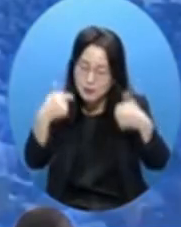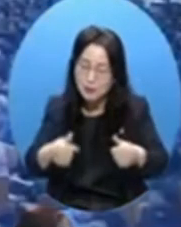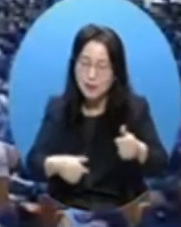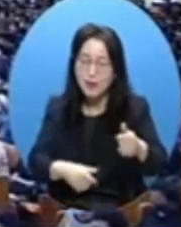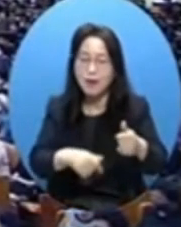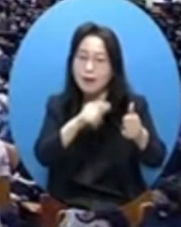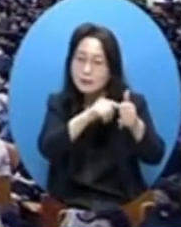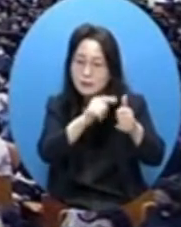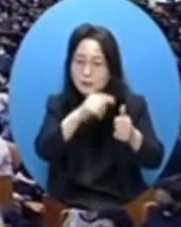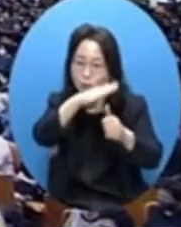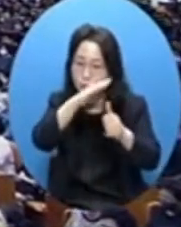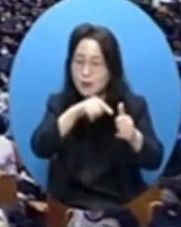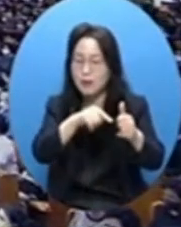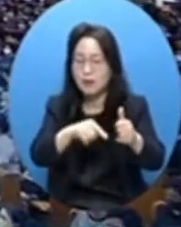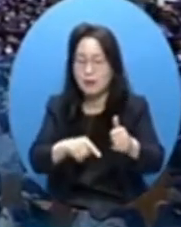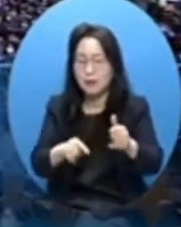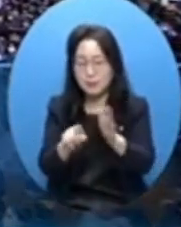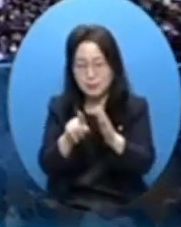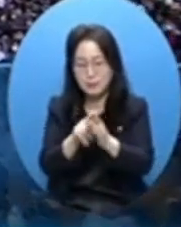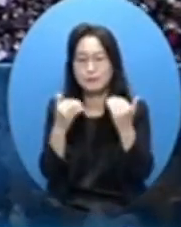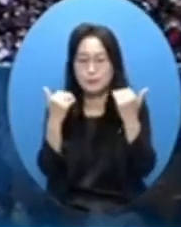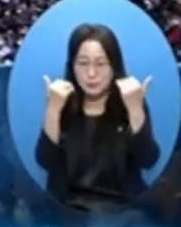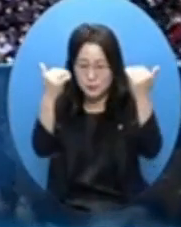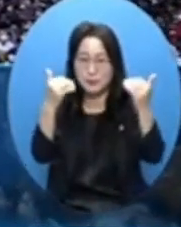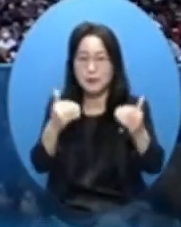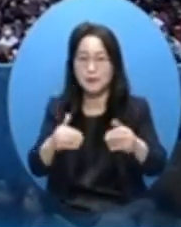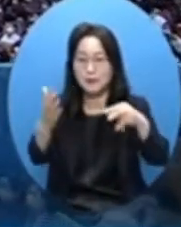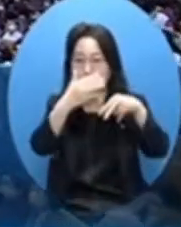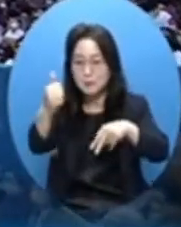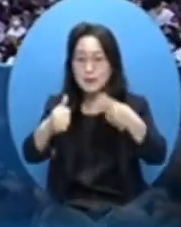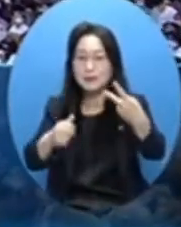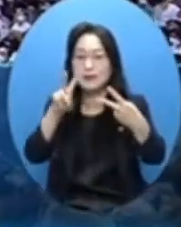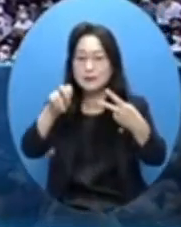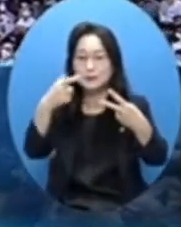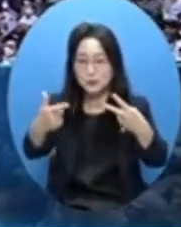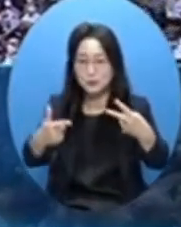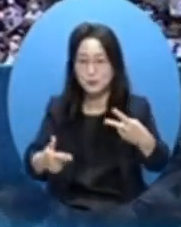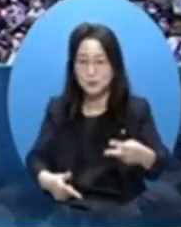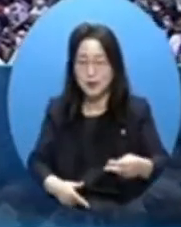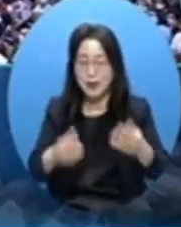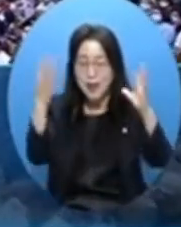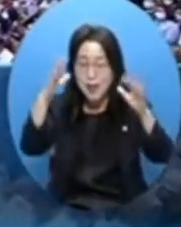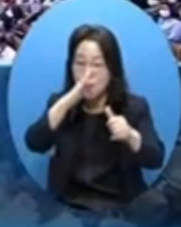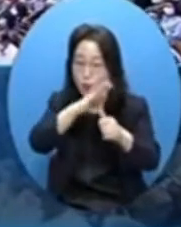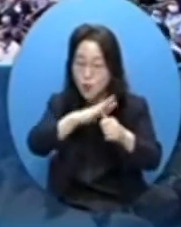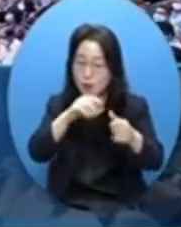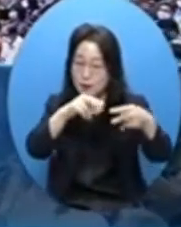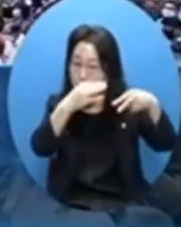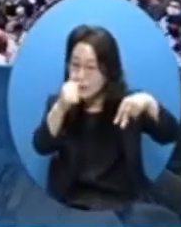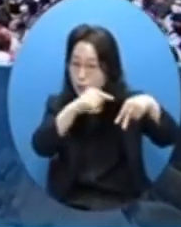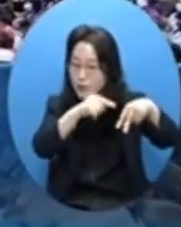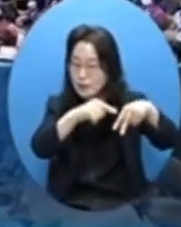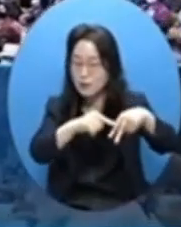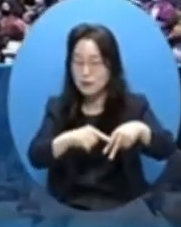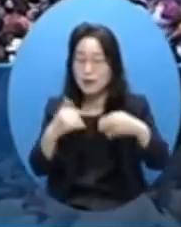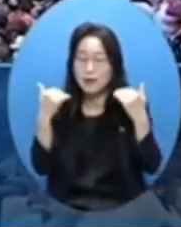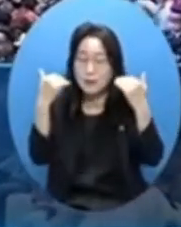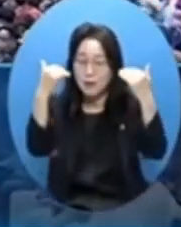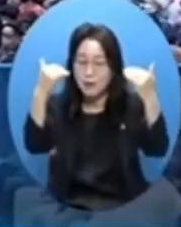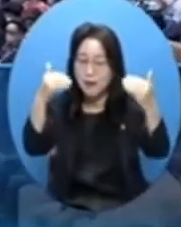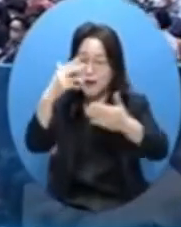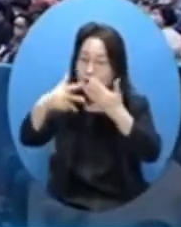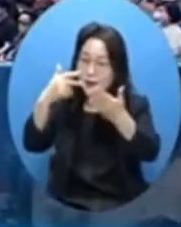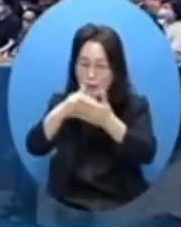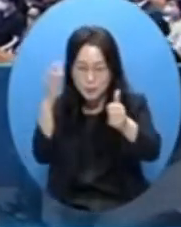성장했습니다 삶 일상 2장 21절 말씀 합니다 아이 사무엘이 점점 작아 메 야유와 사람들에게 은총을